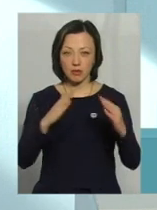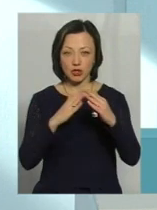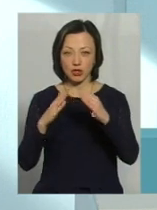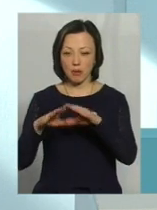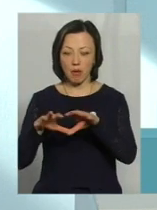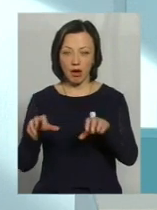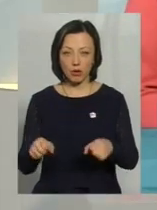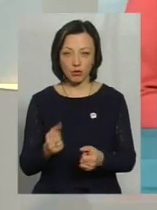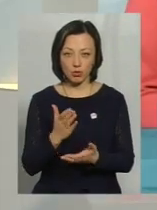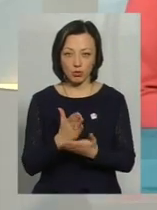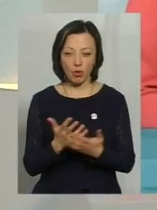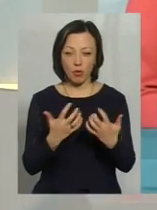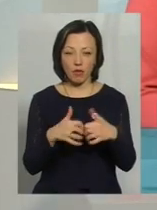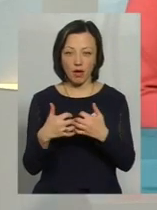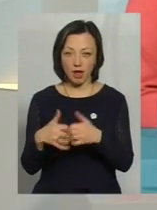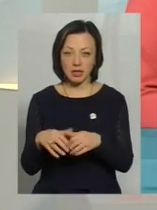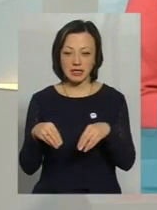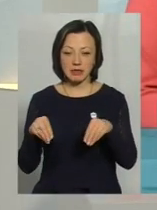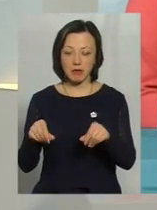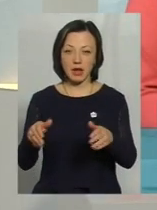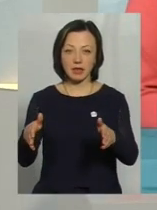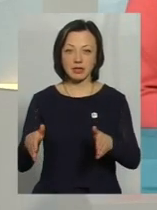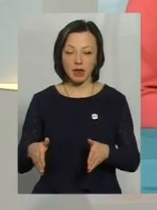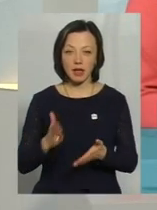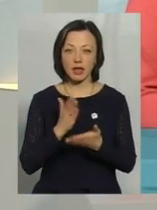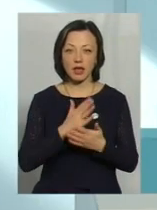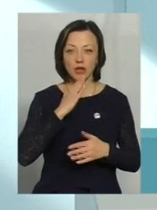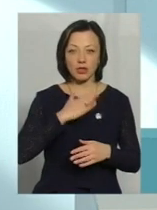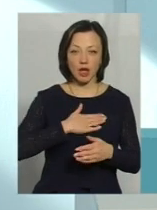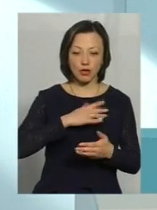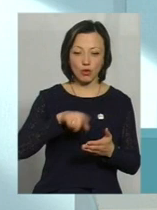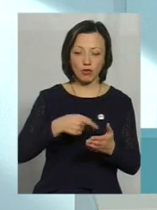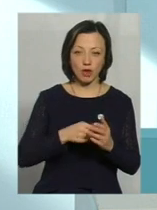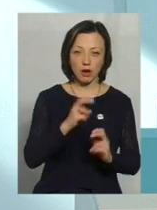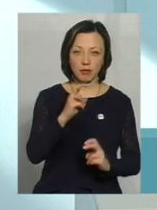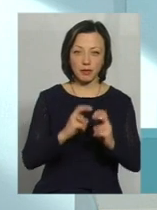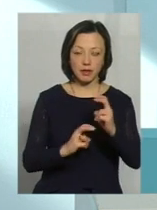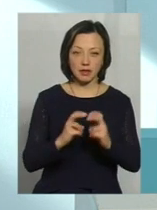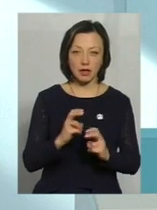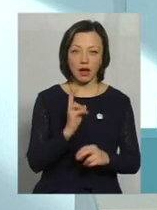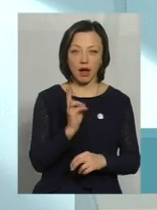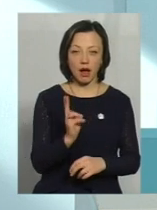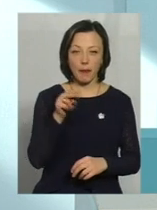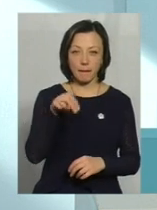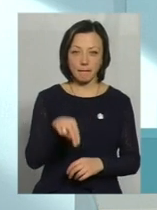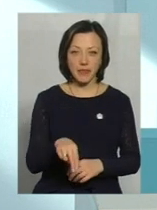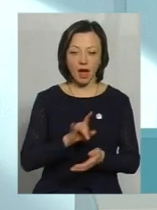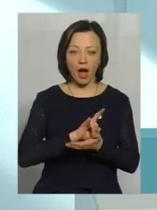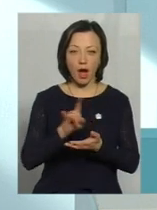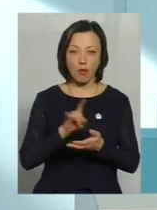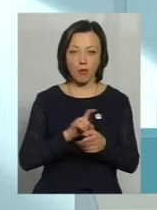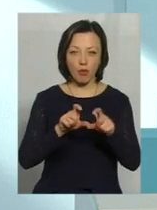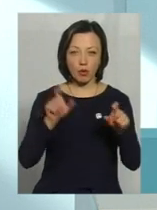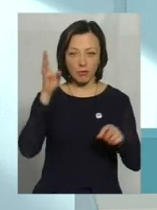майно, має свої обладнання і земельні ділянки. Є наше комунальне підприємство КП «Аеропорт Хмельницький»,